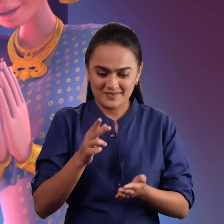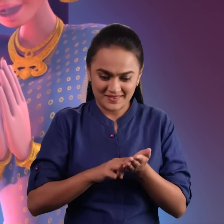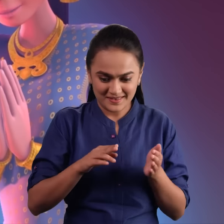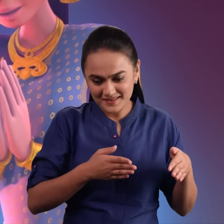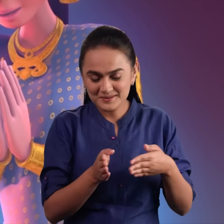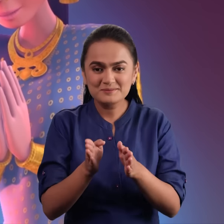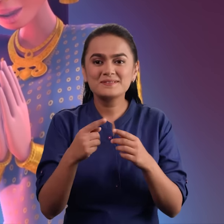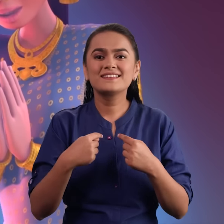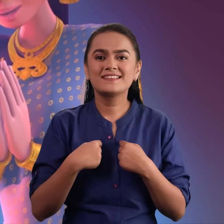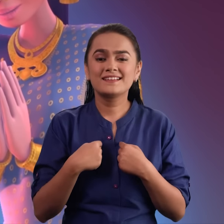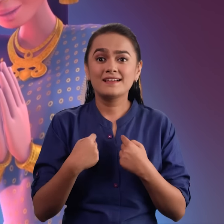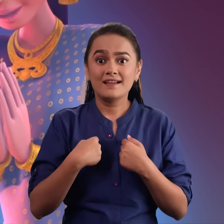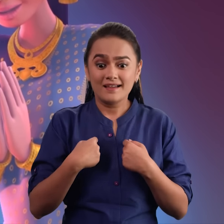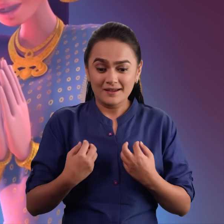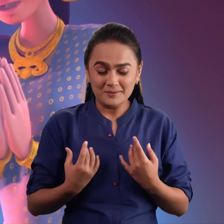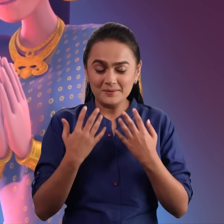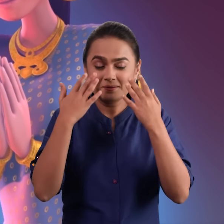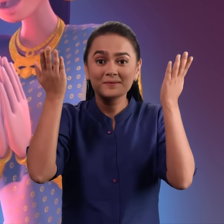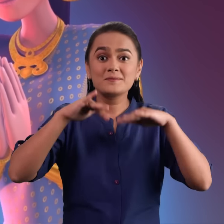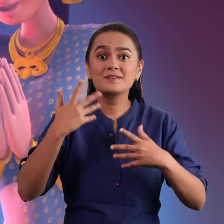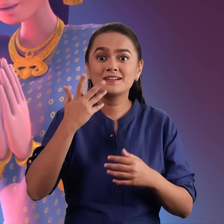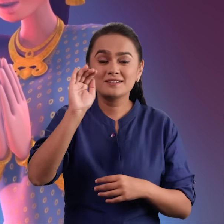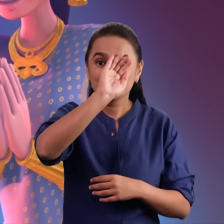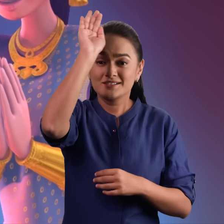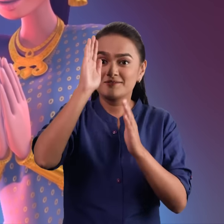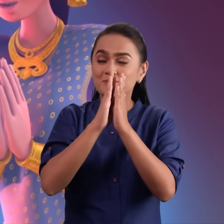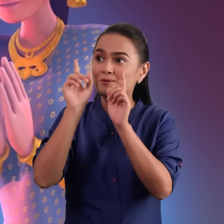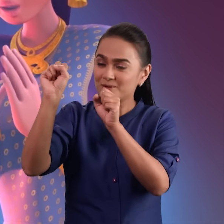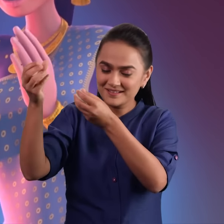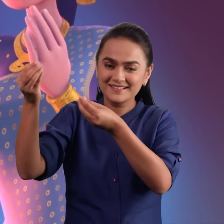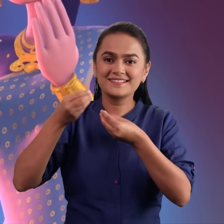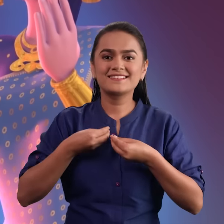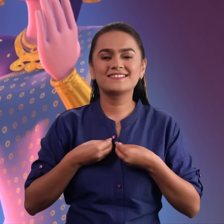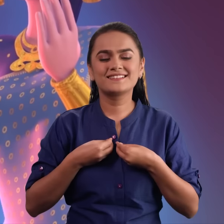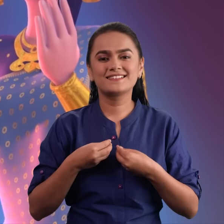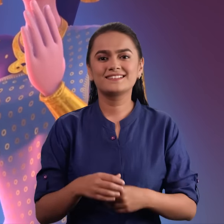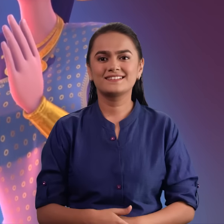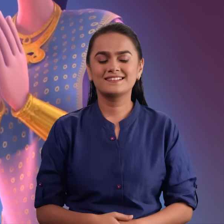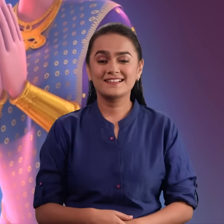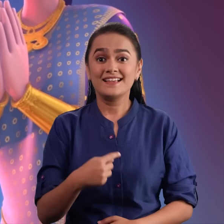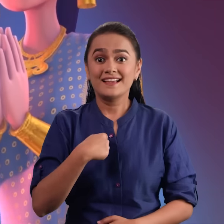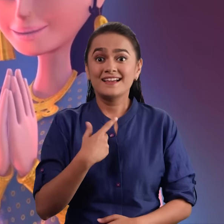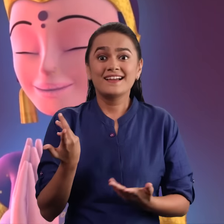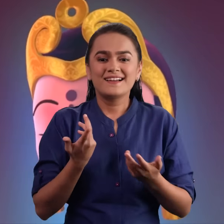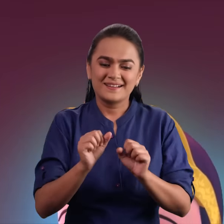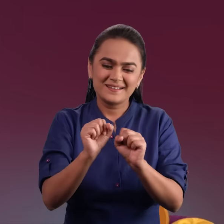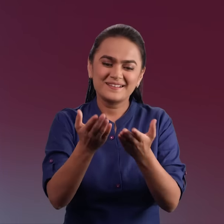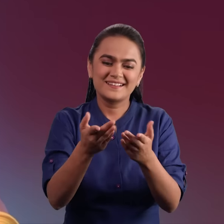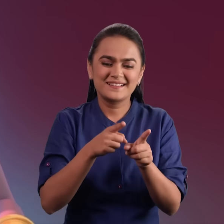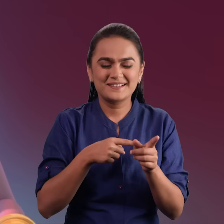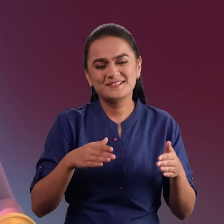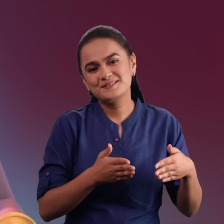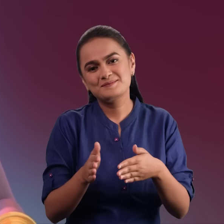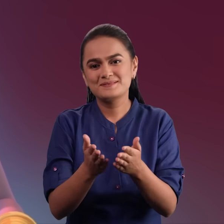मैं नर्मदा हूँ। मेरा जन्म भगवान शिव के शरीर से हुआ है। और मैं हूँ